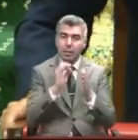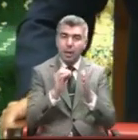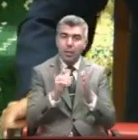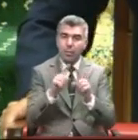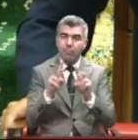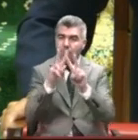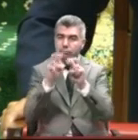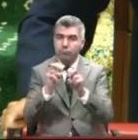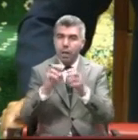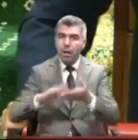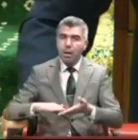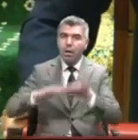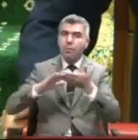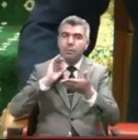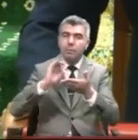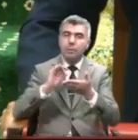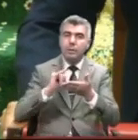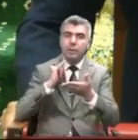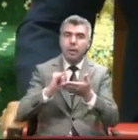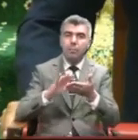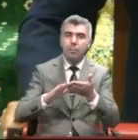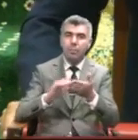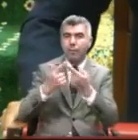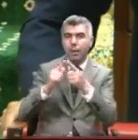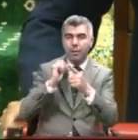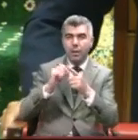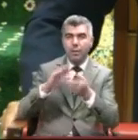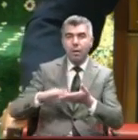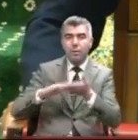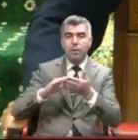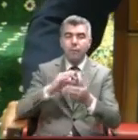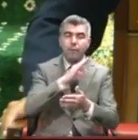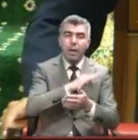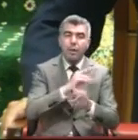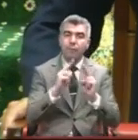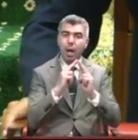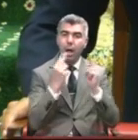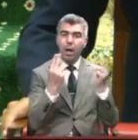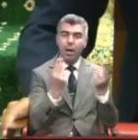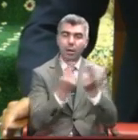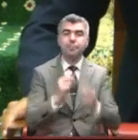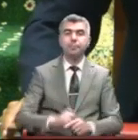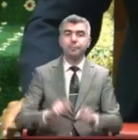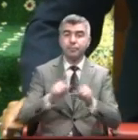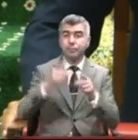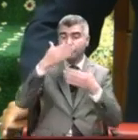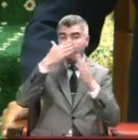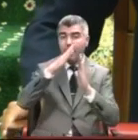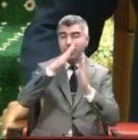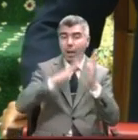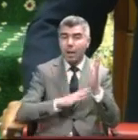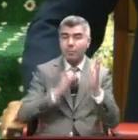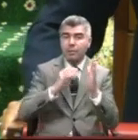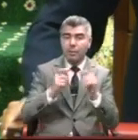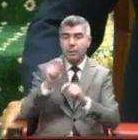التكنولوجيا التي ابانت عن قدرتها على اقتحام سلاسل القيمه العالميه مما سيمكن المغرب من توسع دائره قدره